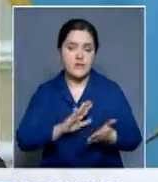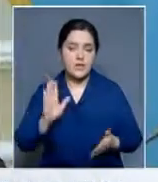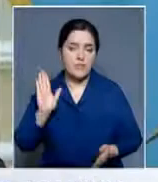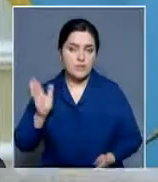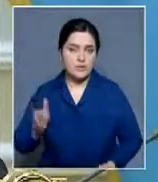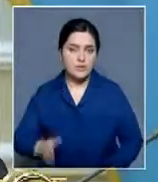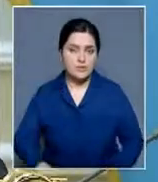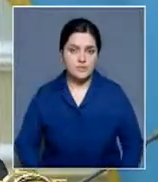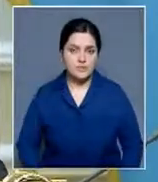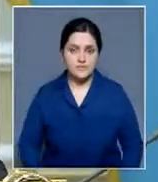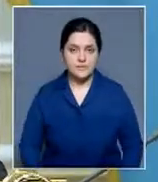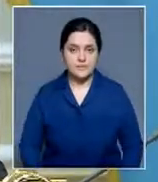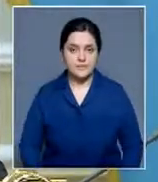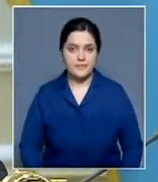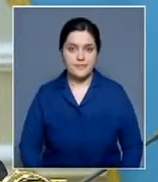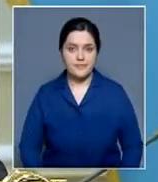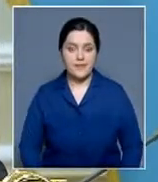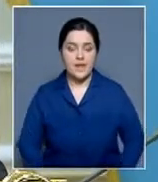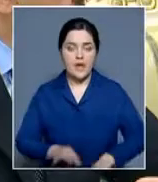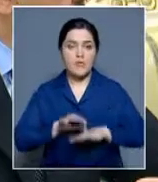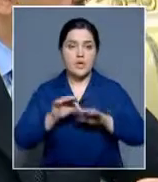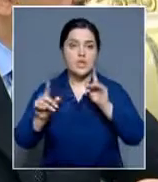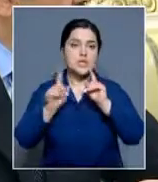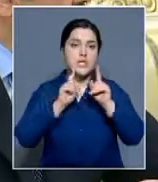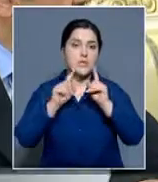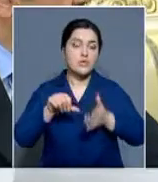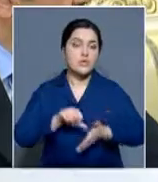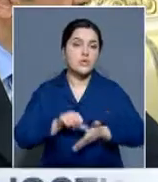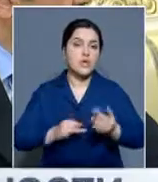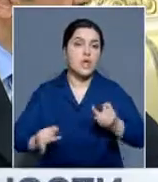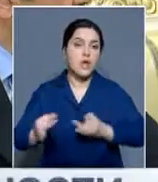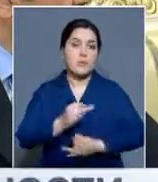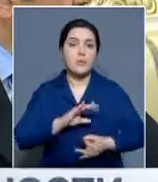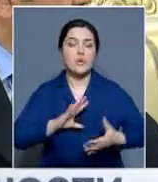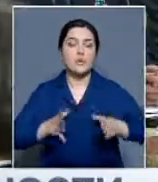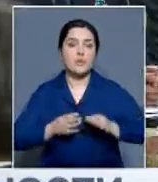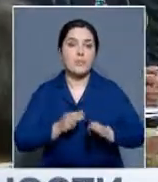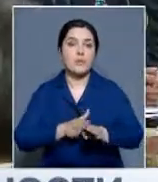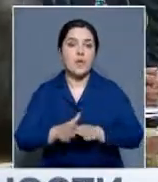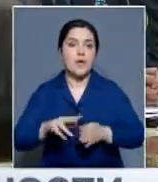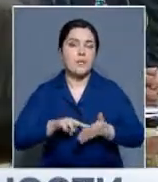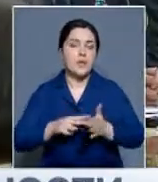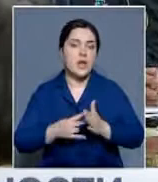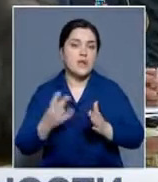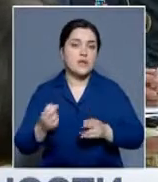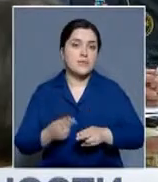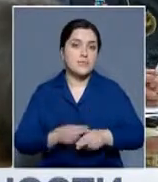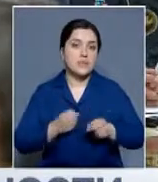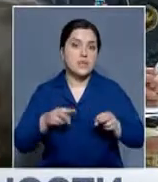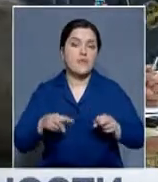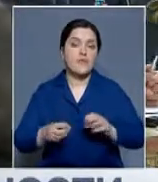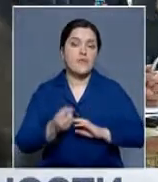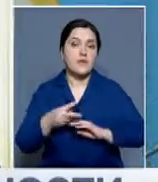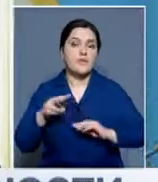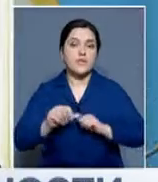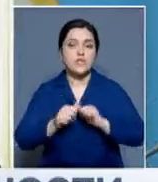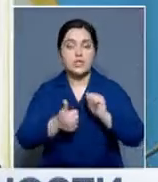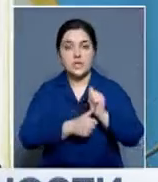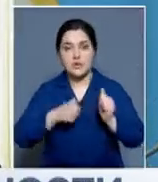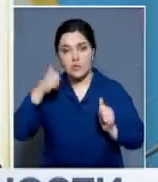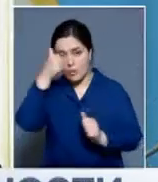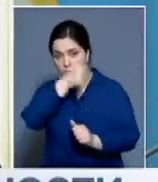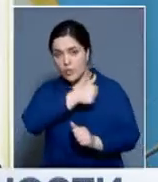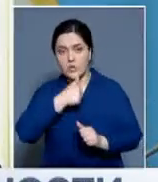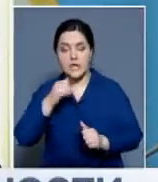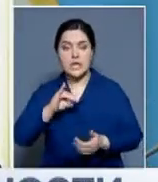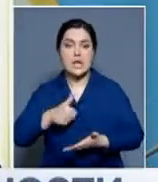будущем. Также в ходе заседания участники обсудили итоги реализации стратегии национальной безопасности на